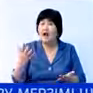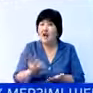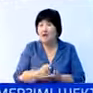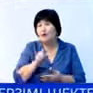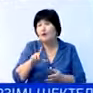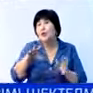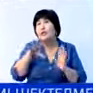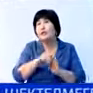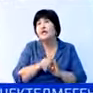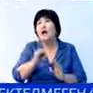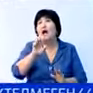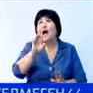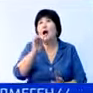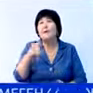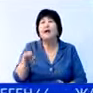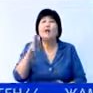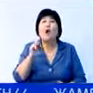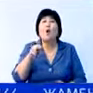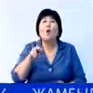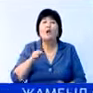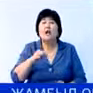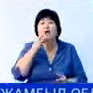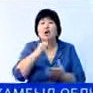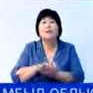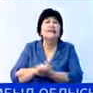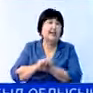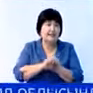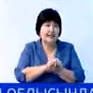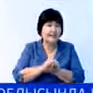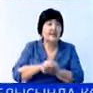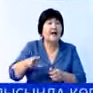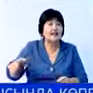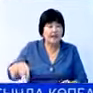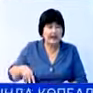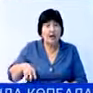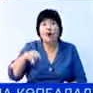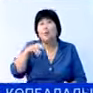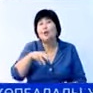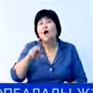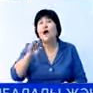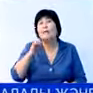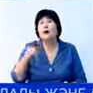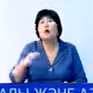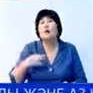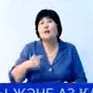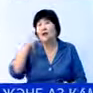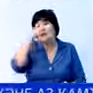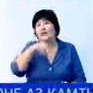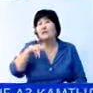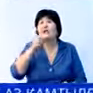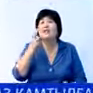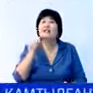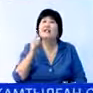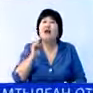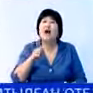Соның ішінде Абай Дәулет жауапкершілігі шектеулі серіктестігінің директоры Мұрат Абайұлы жыл меценаты атанды.